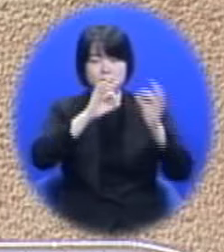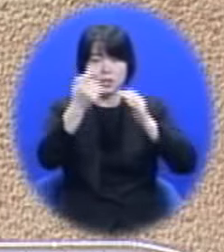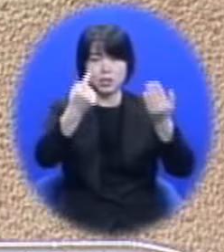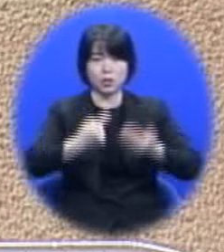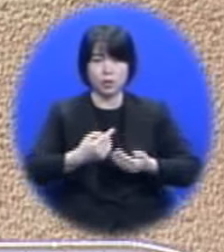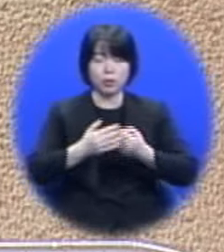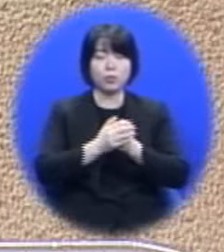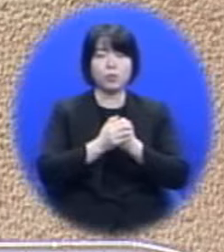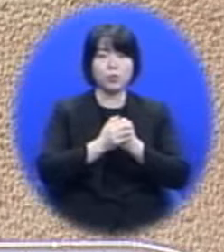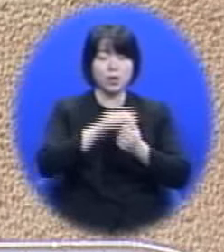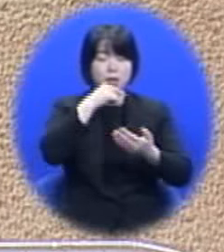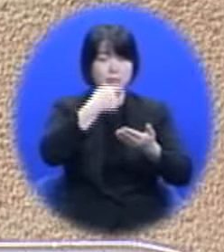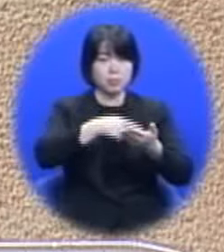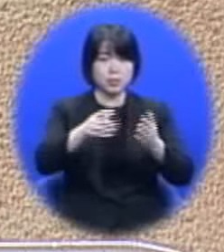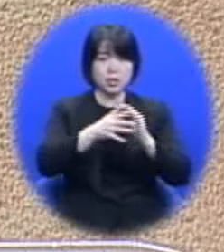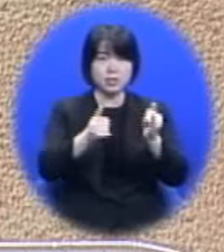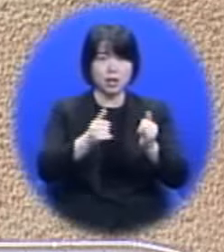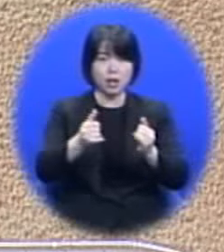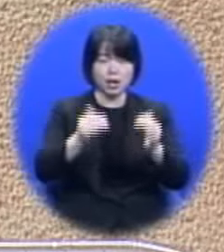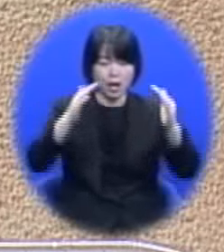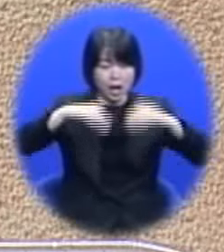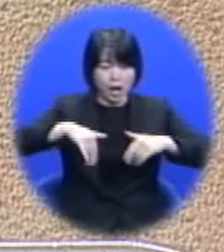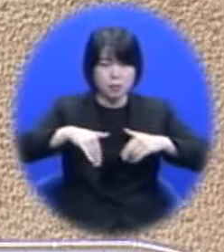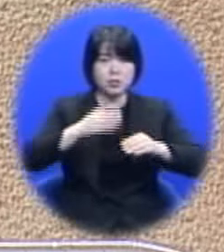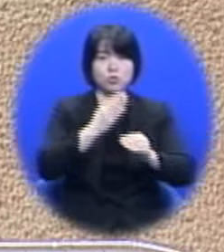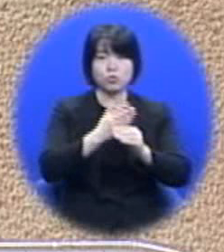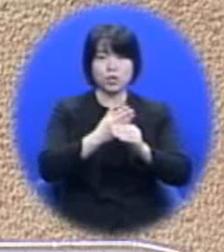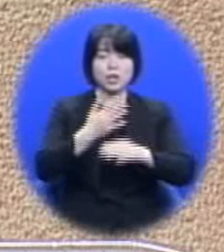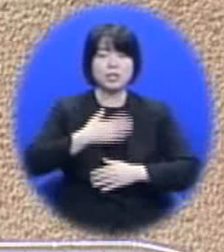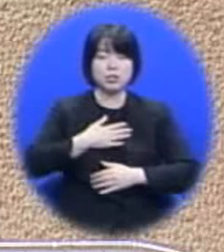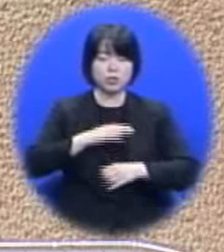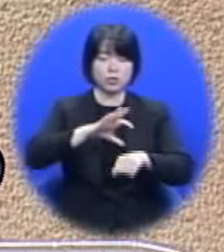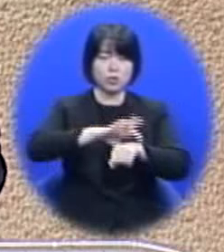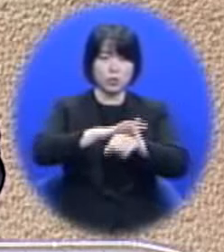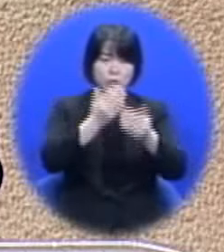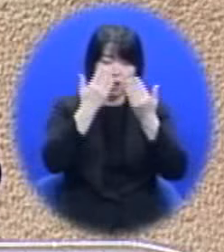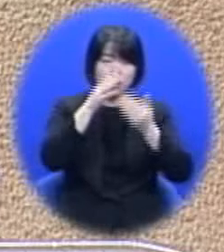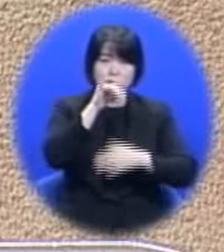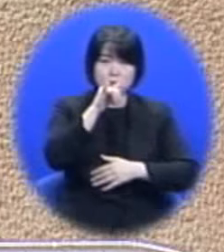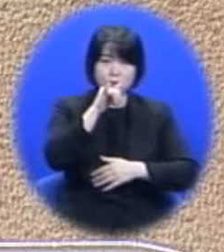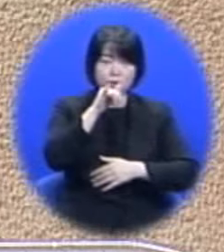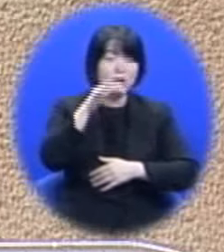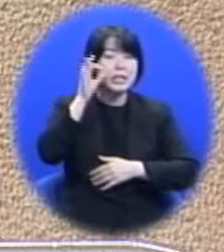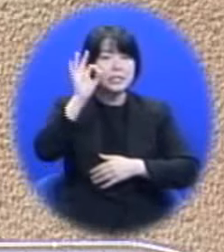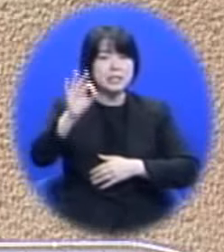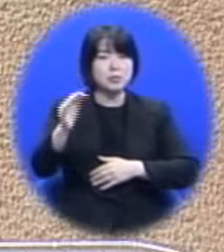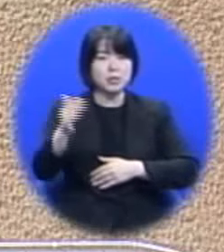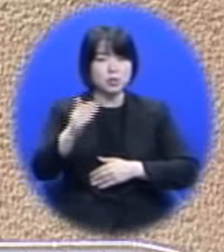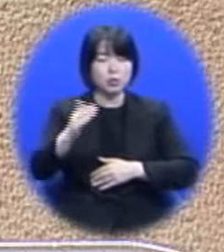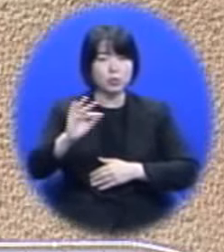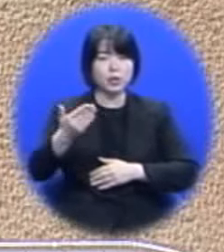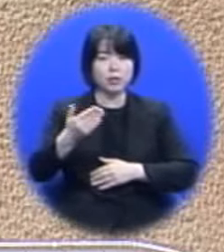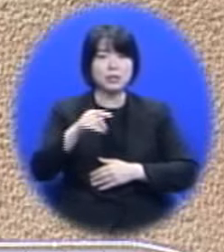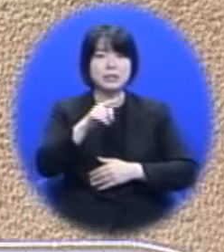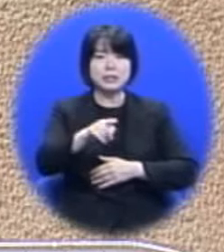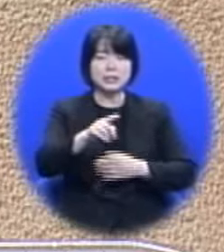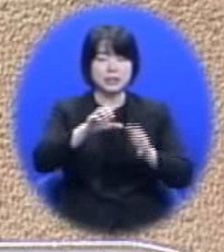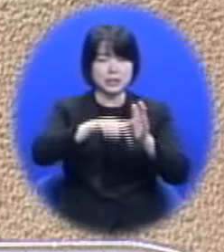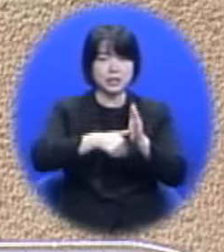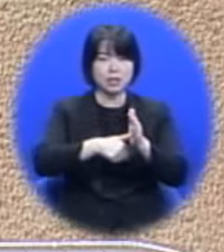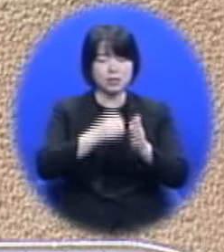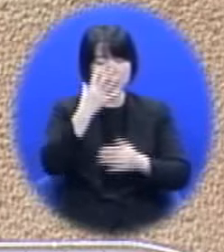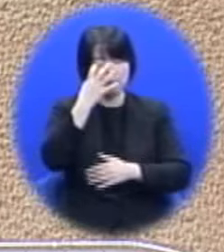하는 과정에서 저는 구치소에서 있게 되었습니다. 10일 정도 되었던 그 시간은 비참한 그